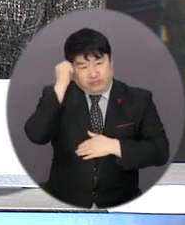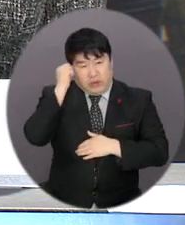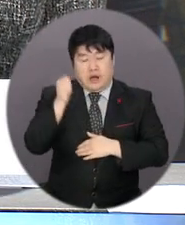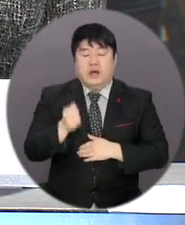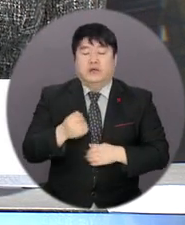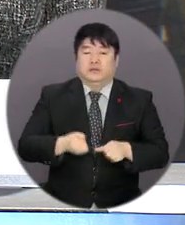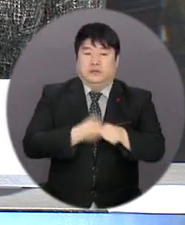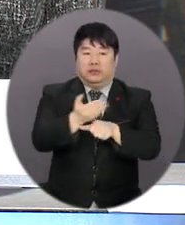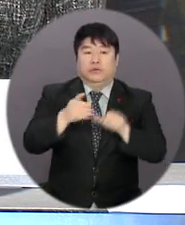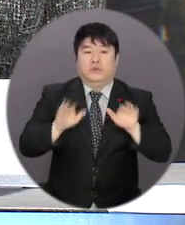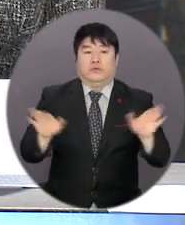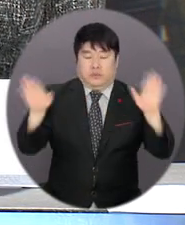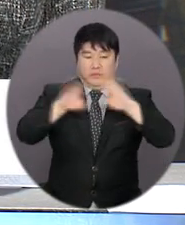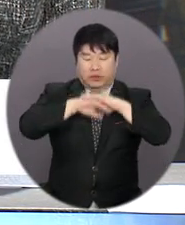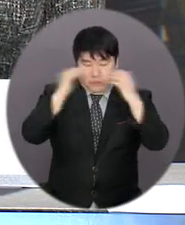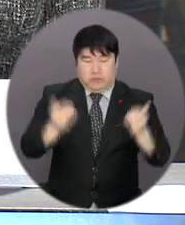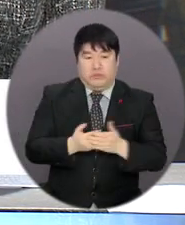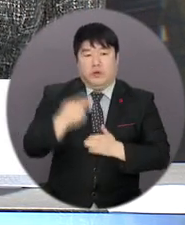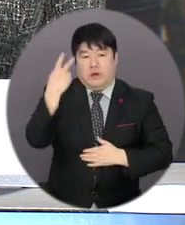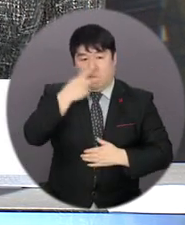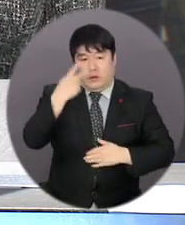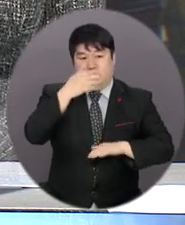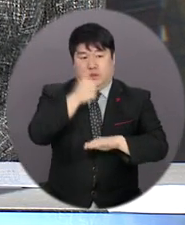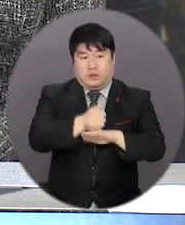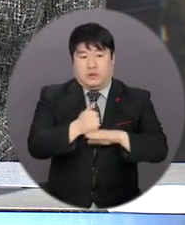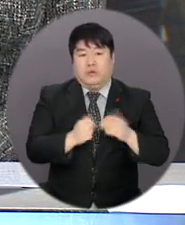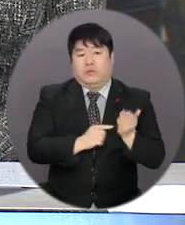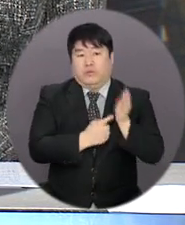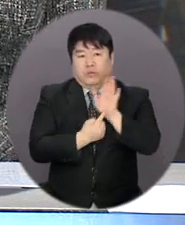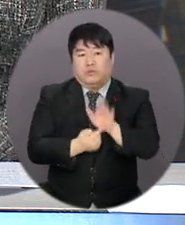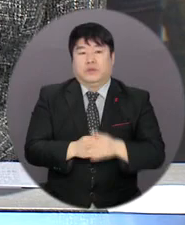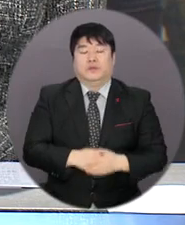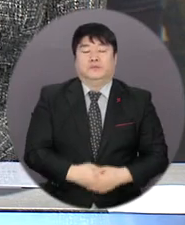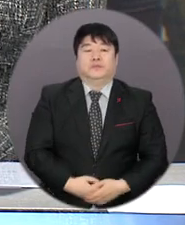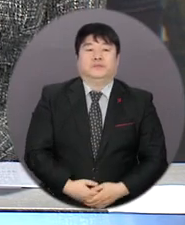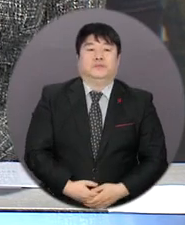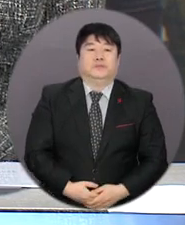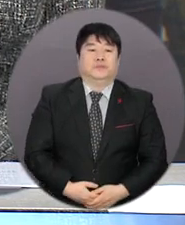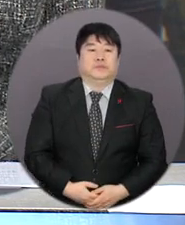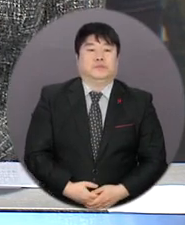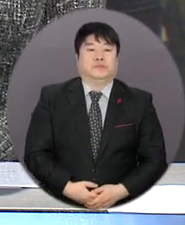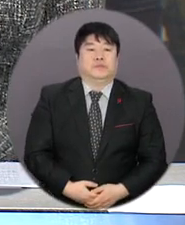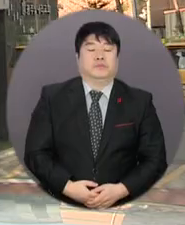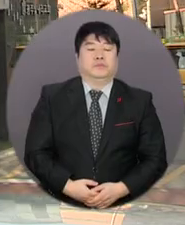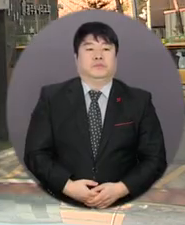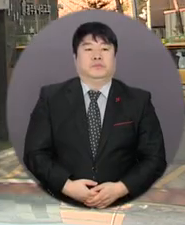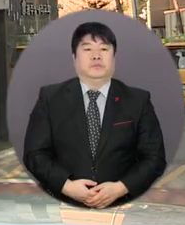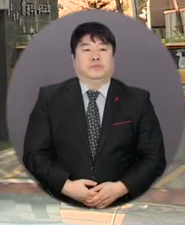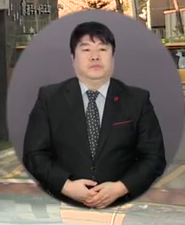알려졌는데요. 오늘 밤 전수검사 결과가 나옵니다. 이다현 기자의 보도입니다.